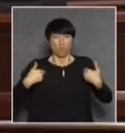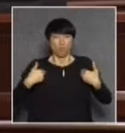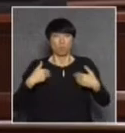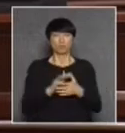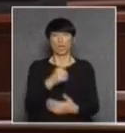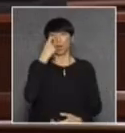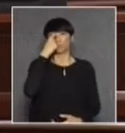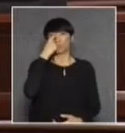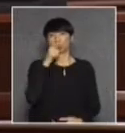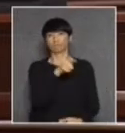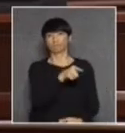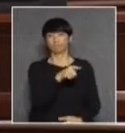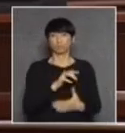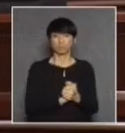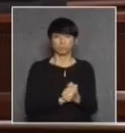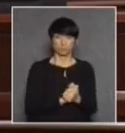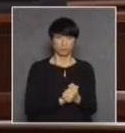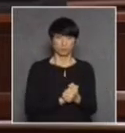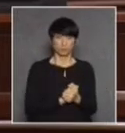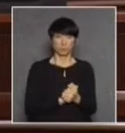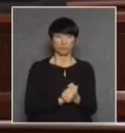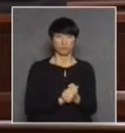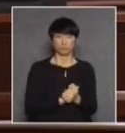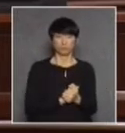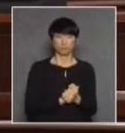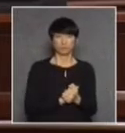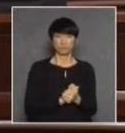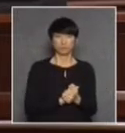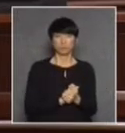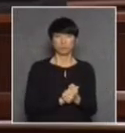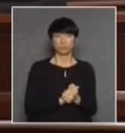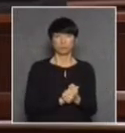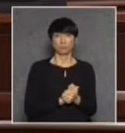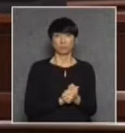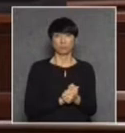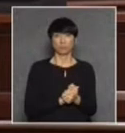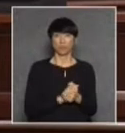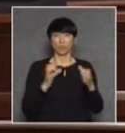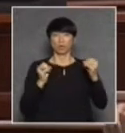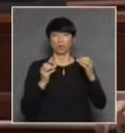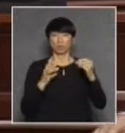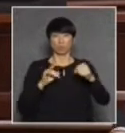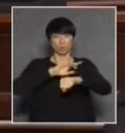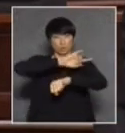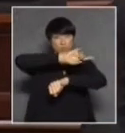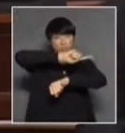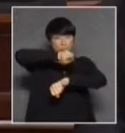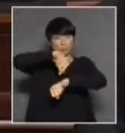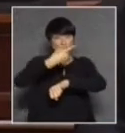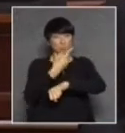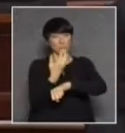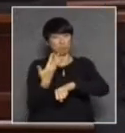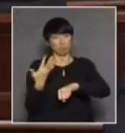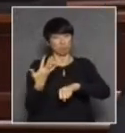英。咁竟然呢我哋喺經過大概一個半小時嘅會議之後呢，佢哋都同